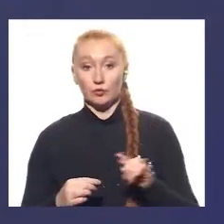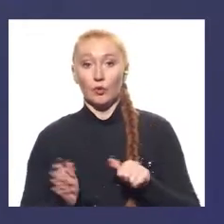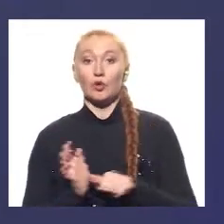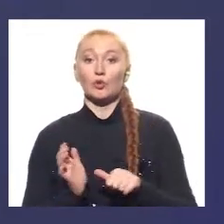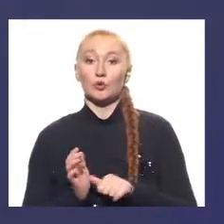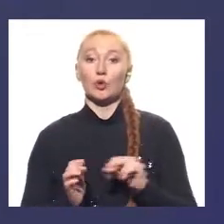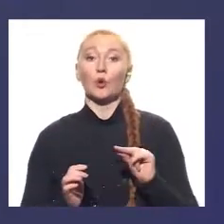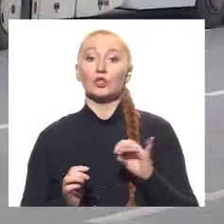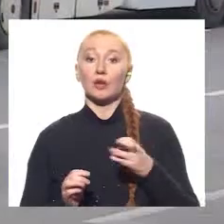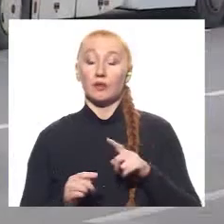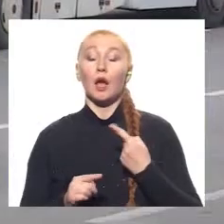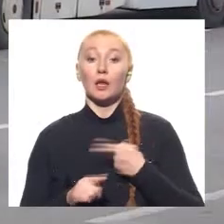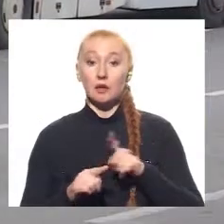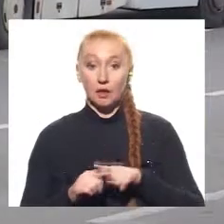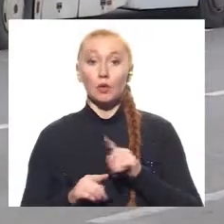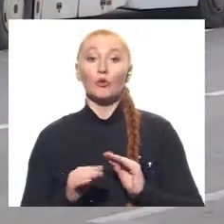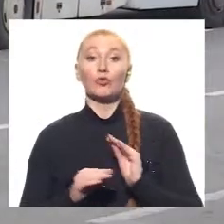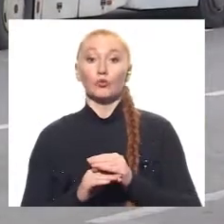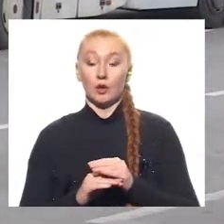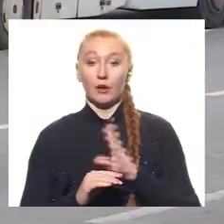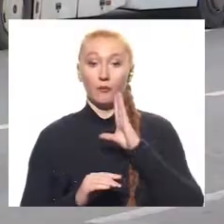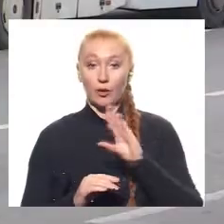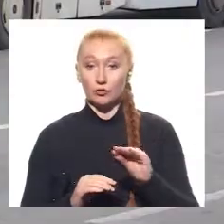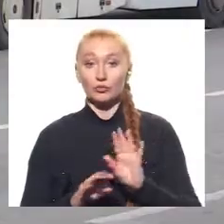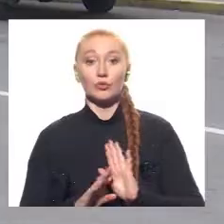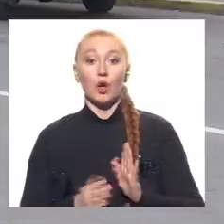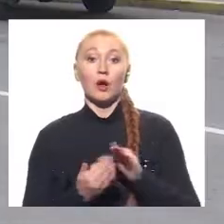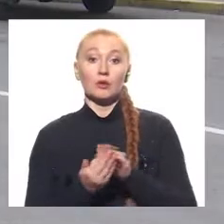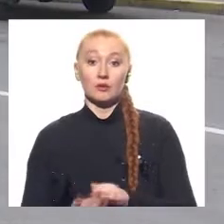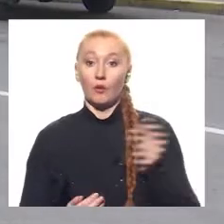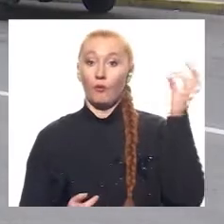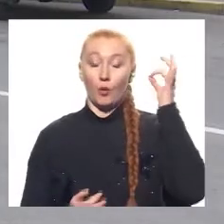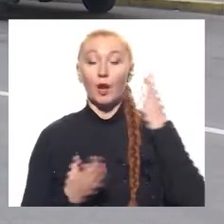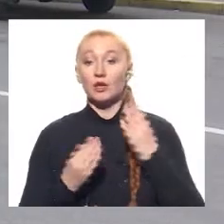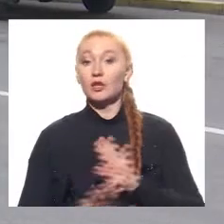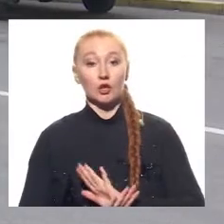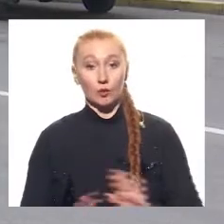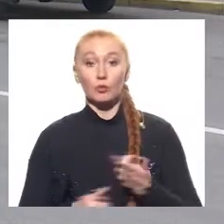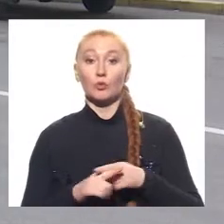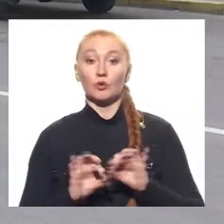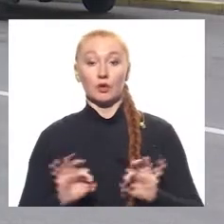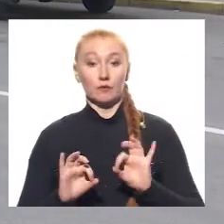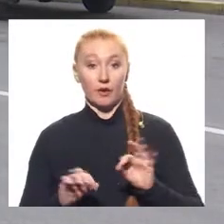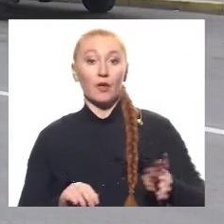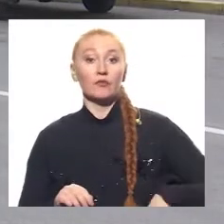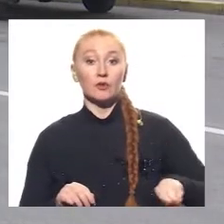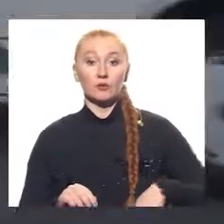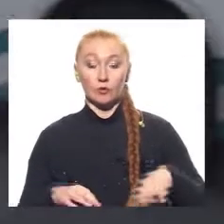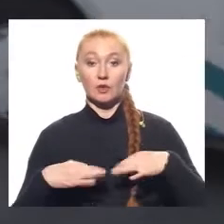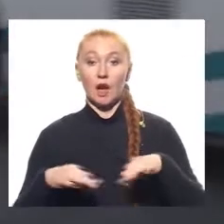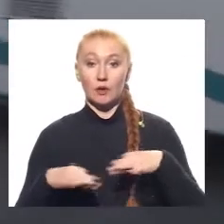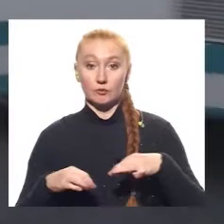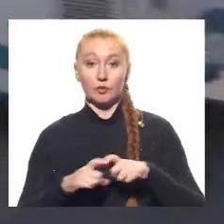6 червня. Таким чином, додаткових маршрутів до кладовищ у поминальні дні не буде. Про це розповів директор